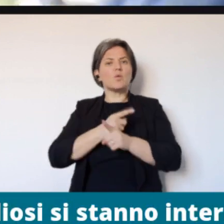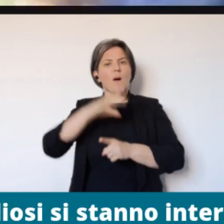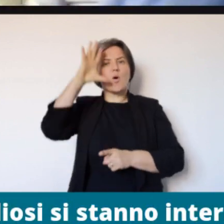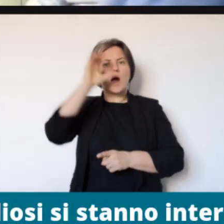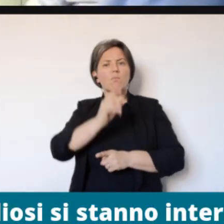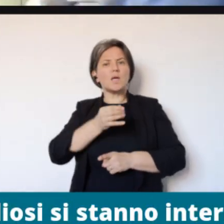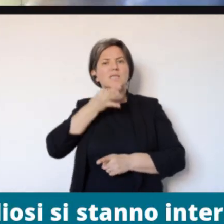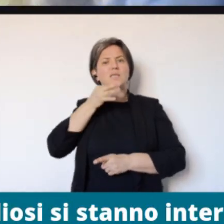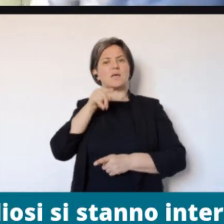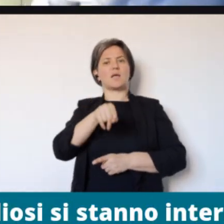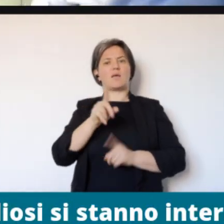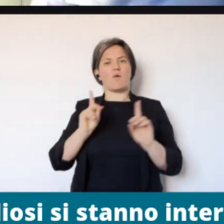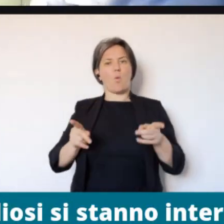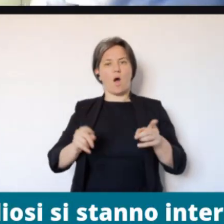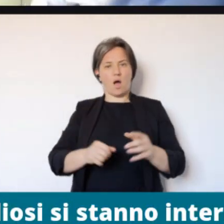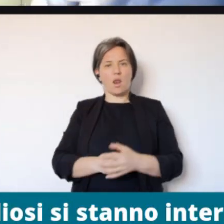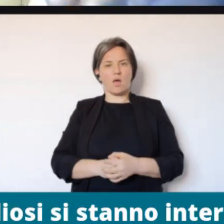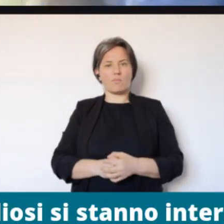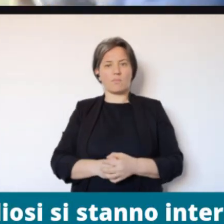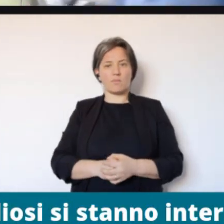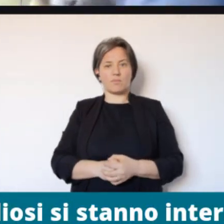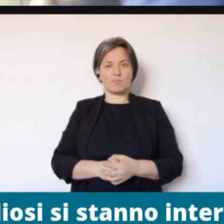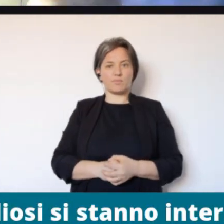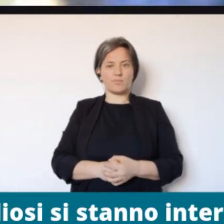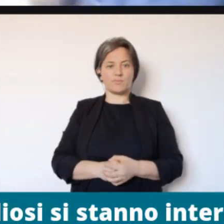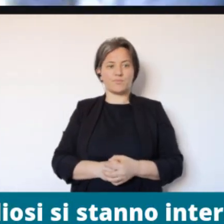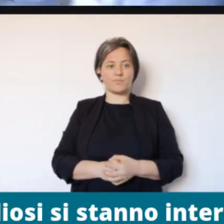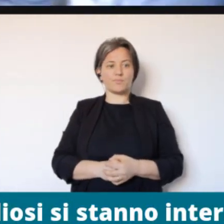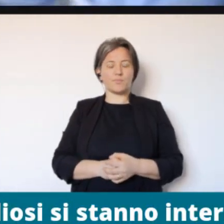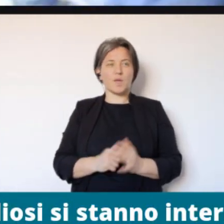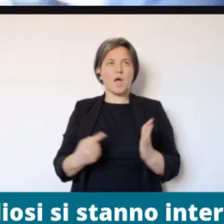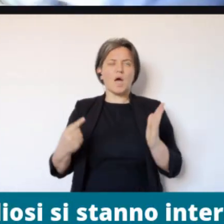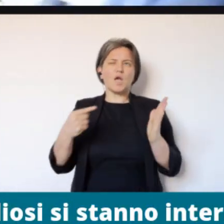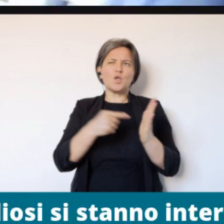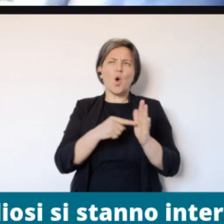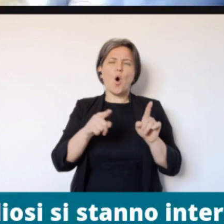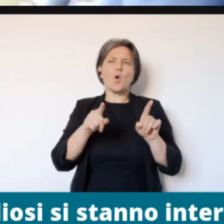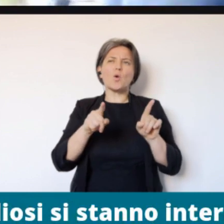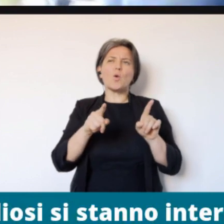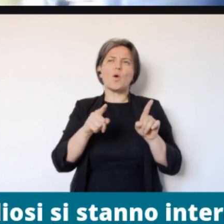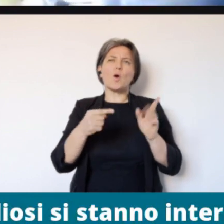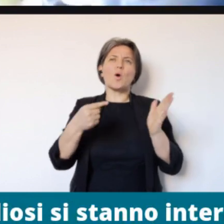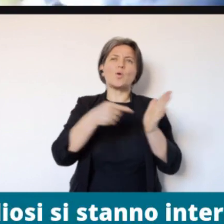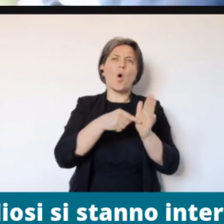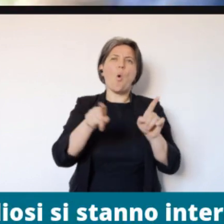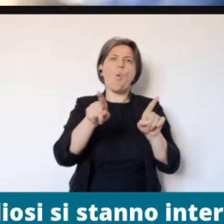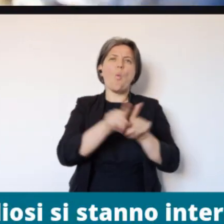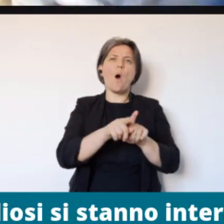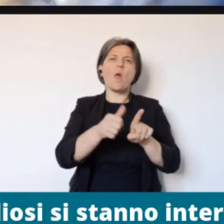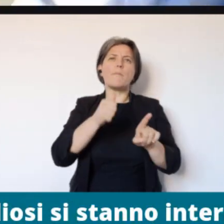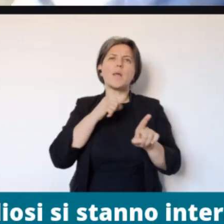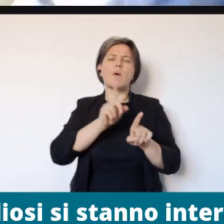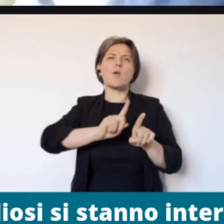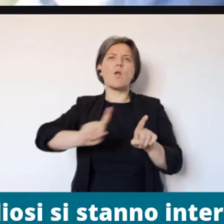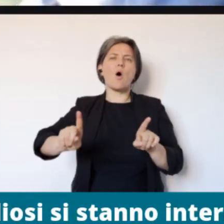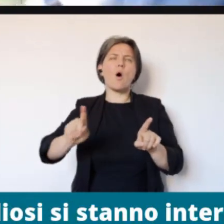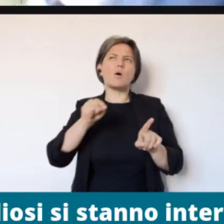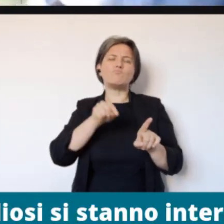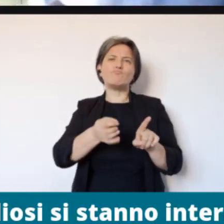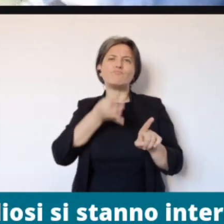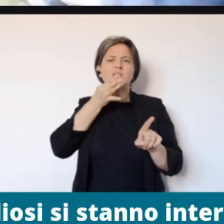bisogna comprendere che significa che niente sarà come prima, poi